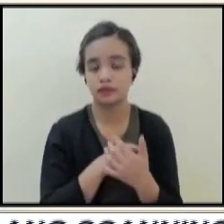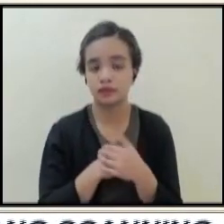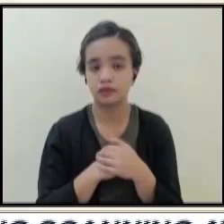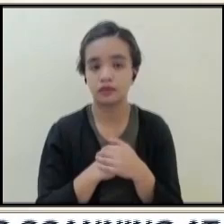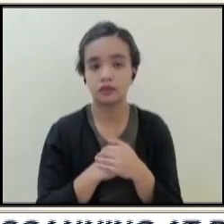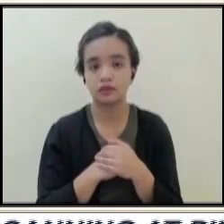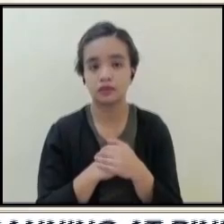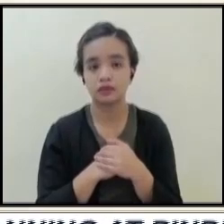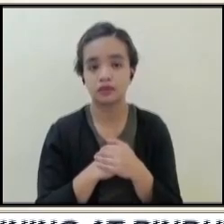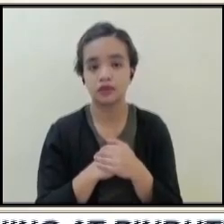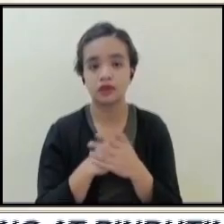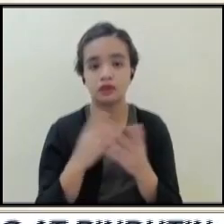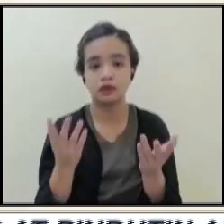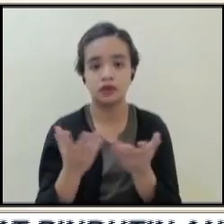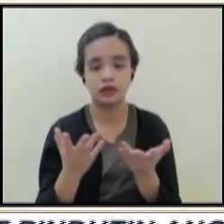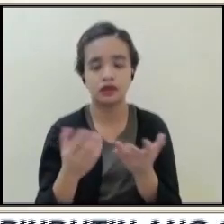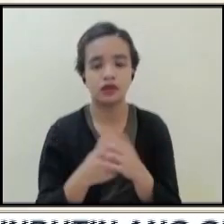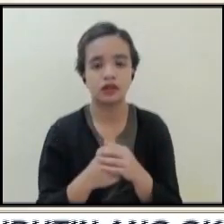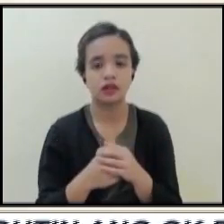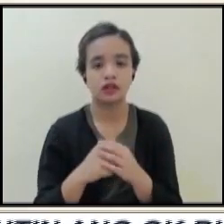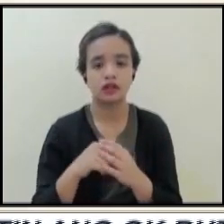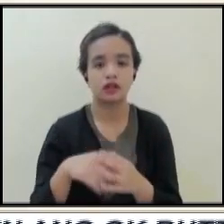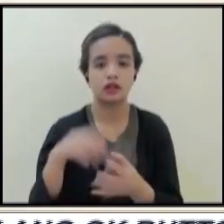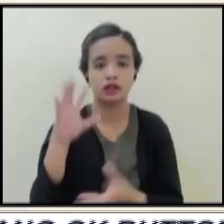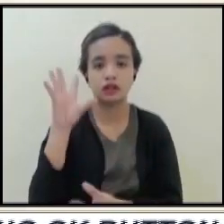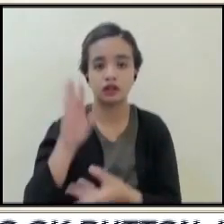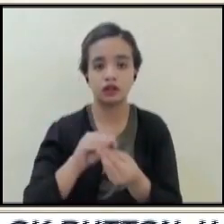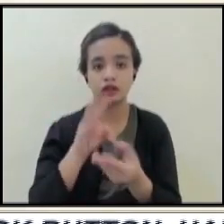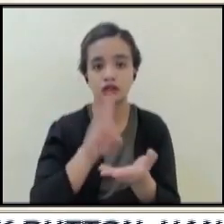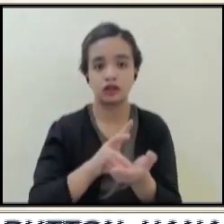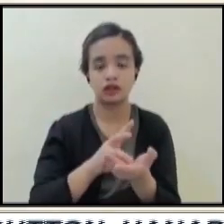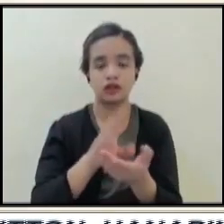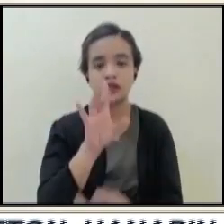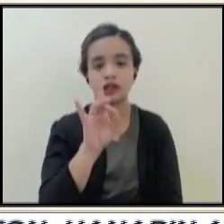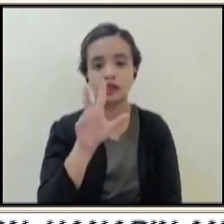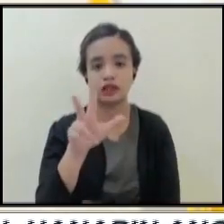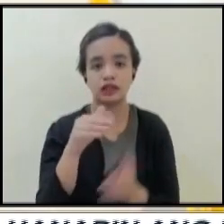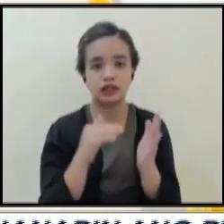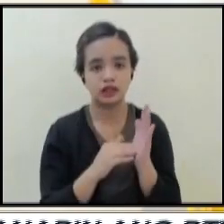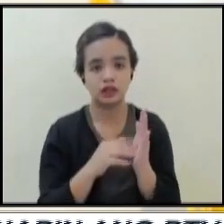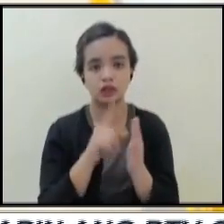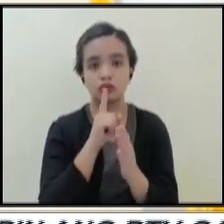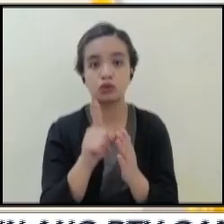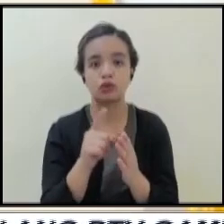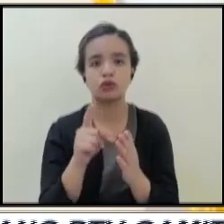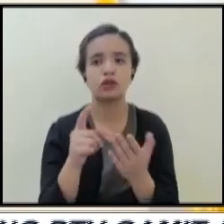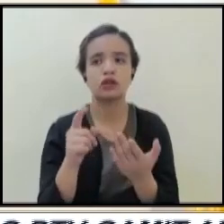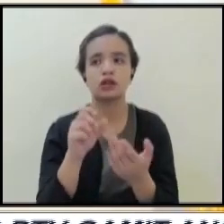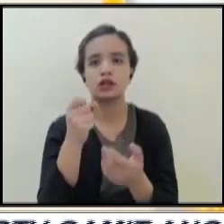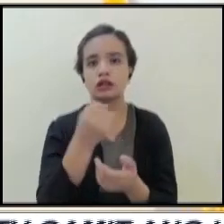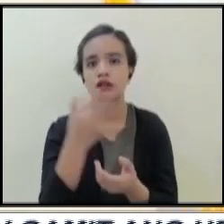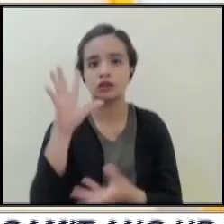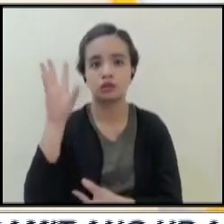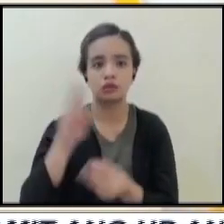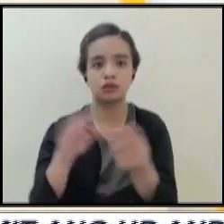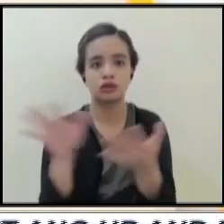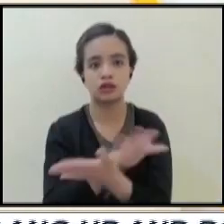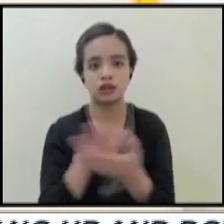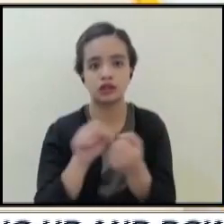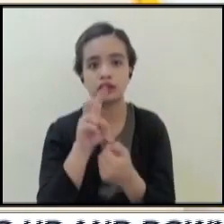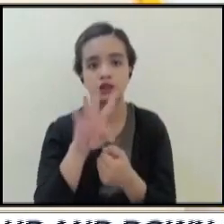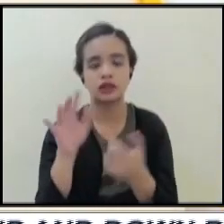nasa yung total area affected is 83,000. Yung totally damaged is 24. Still below yung aming expected